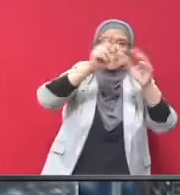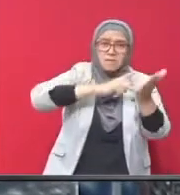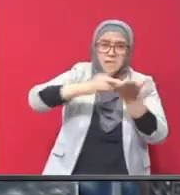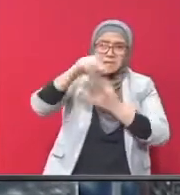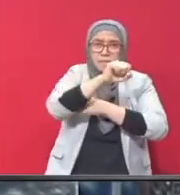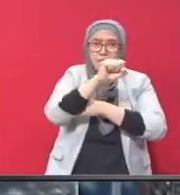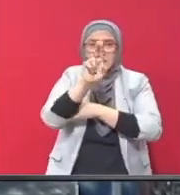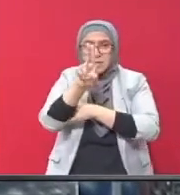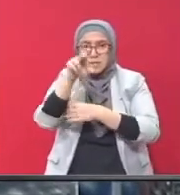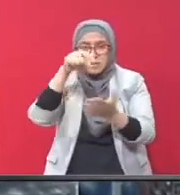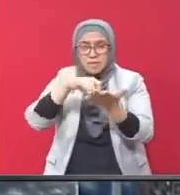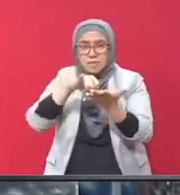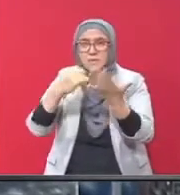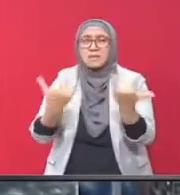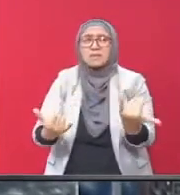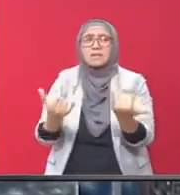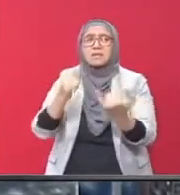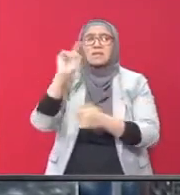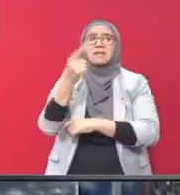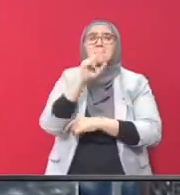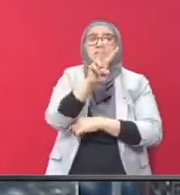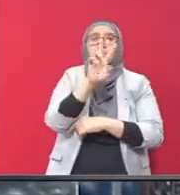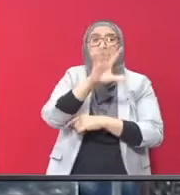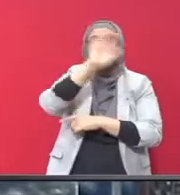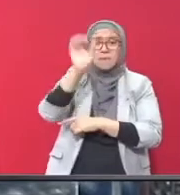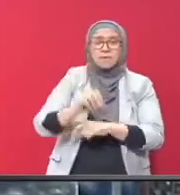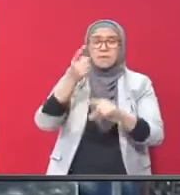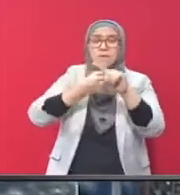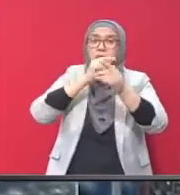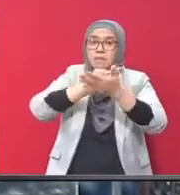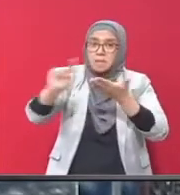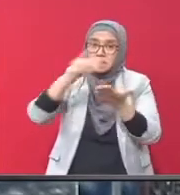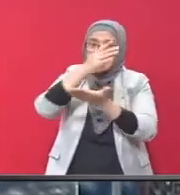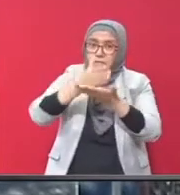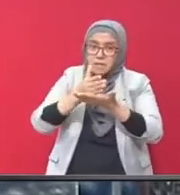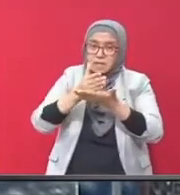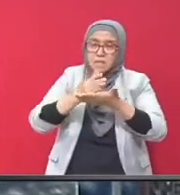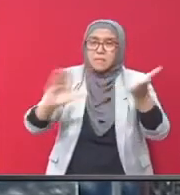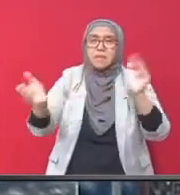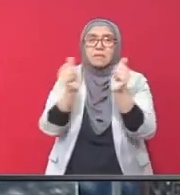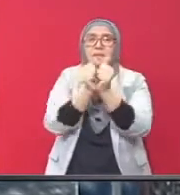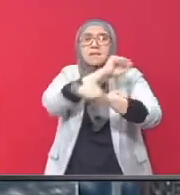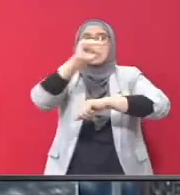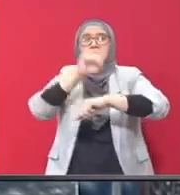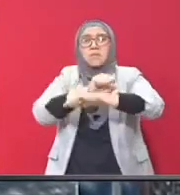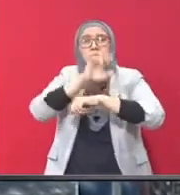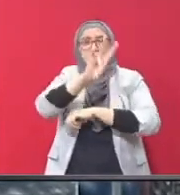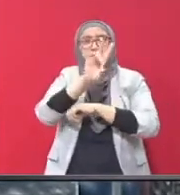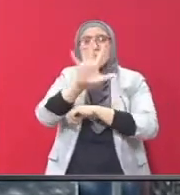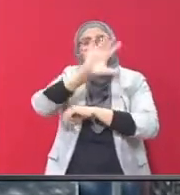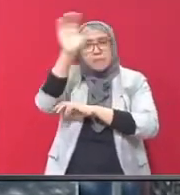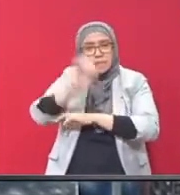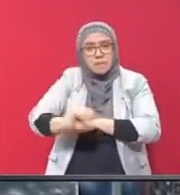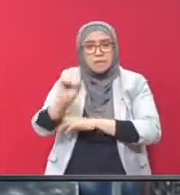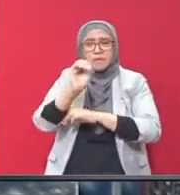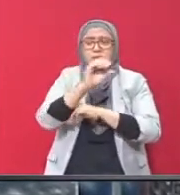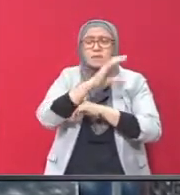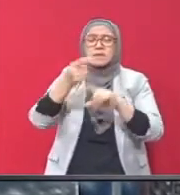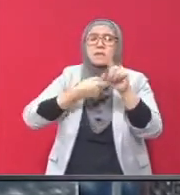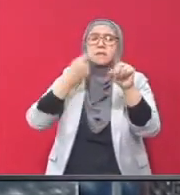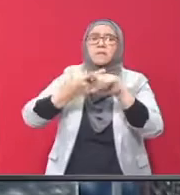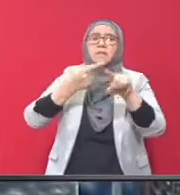melebihi sekarang ini bangun 25 peratus daripada gaji pnep berbanding dengan sinopsis ngapura 75 phractos